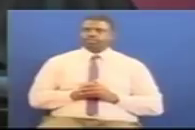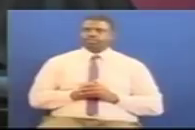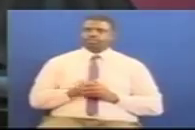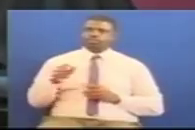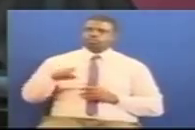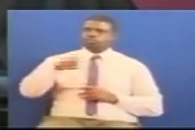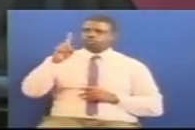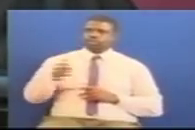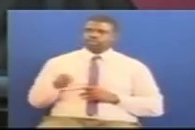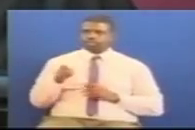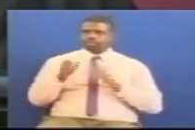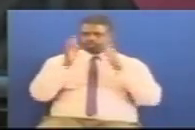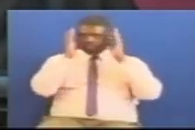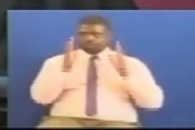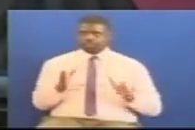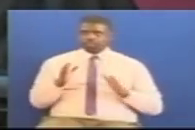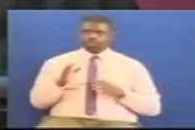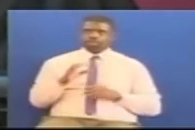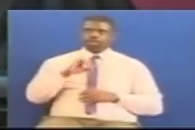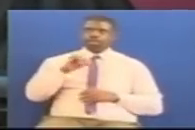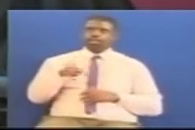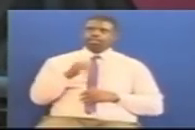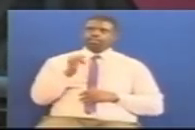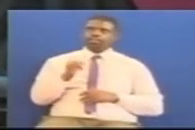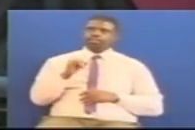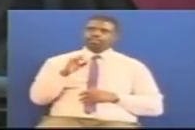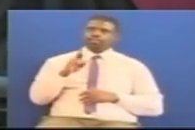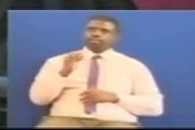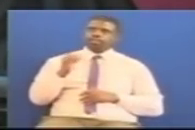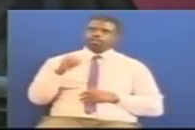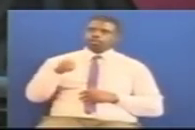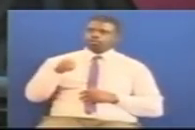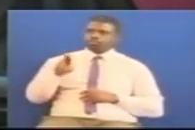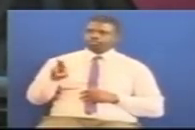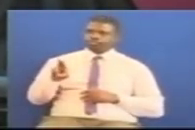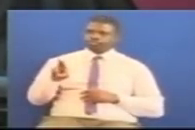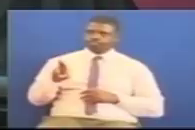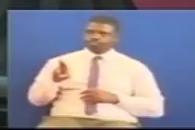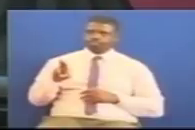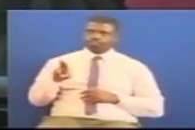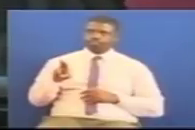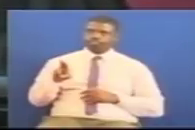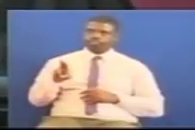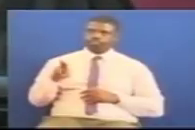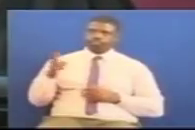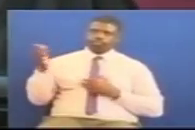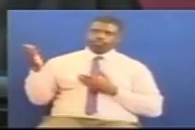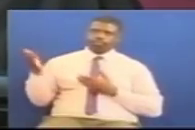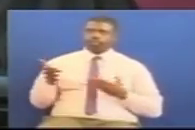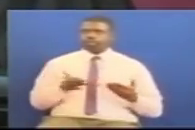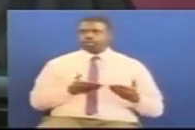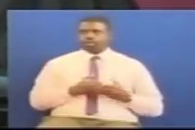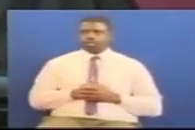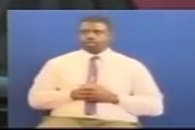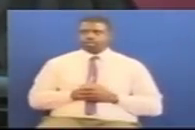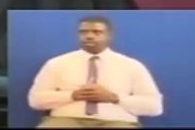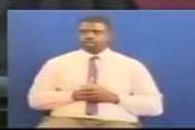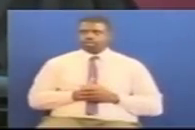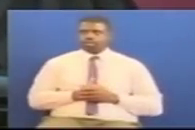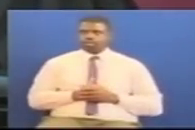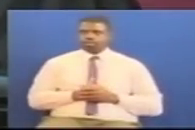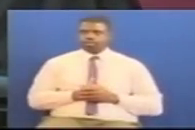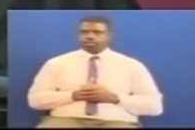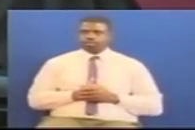linaulizwa na Mheshimiwa Jerome Dismas Bwanausi, mbunge wa Lulindi, na Mheshimiwa Waziri wa